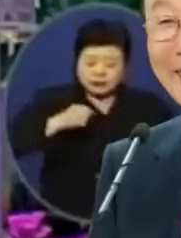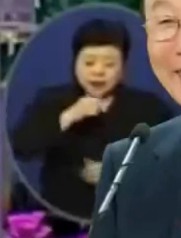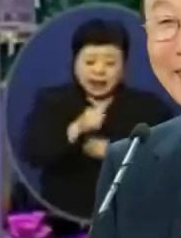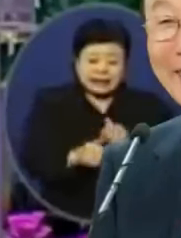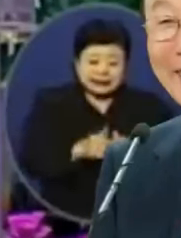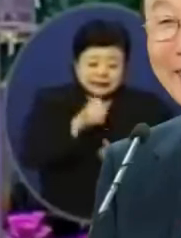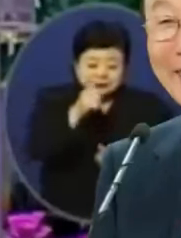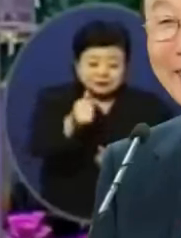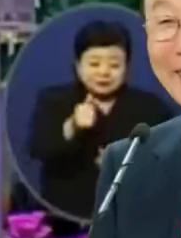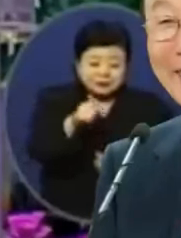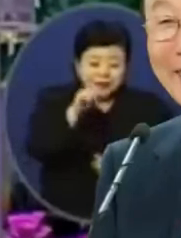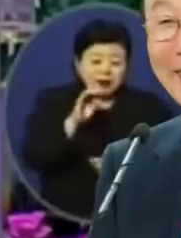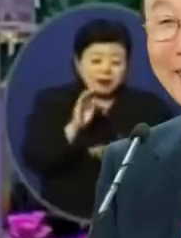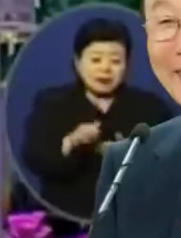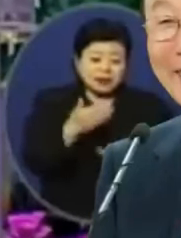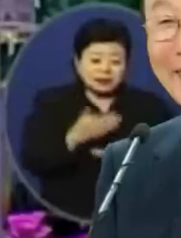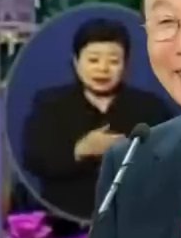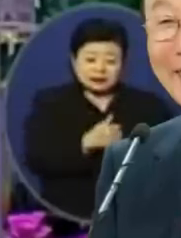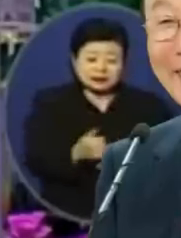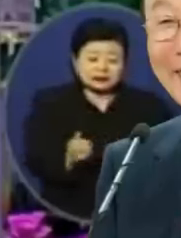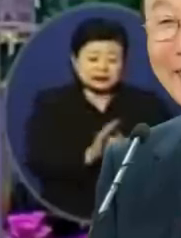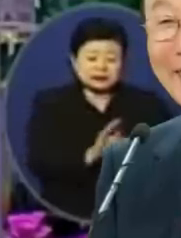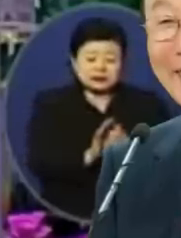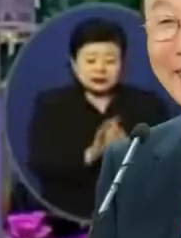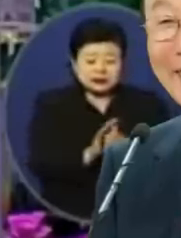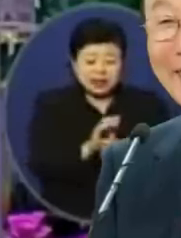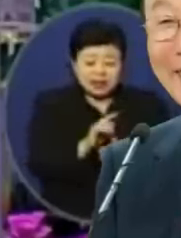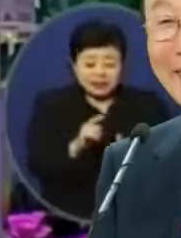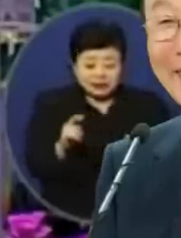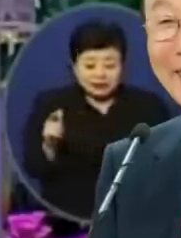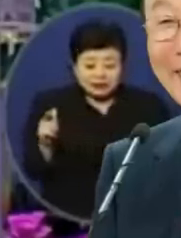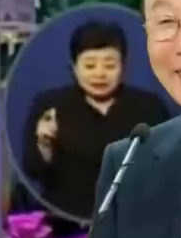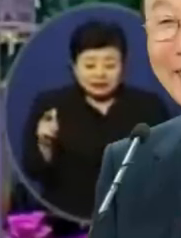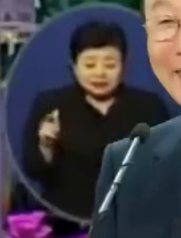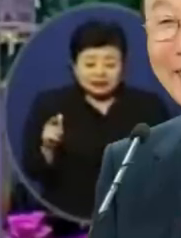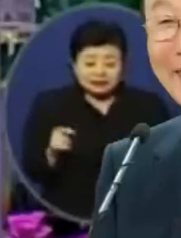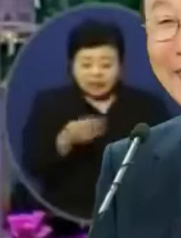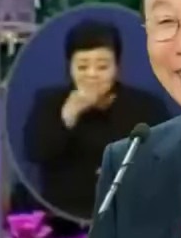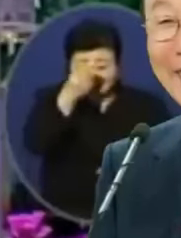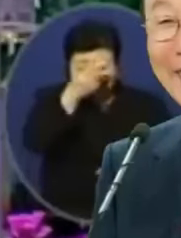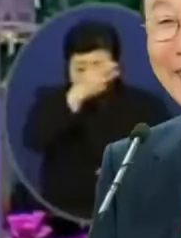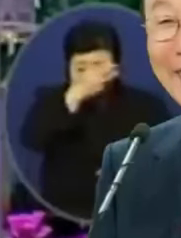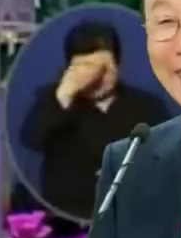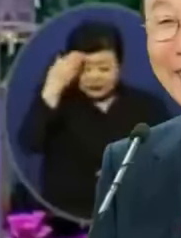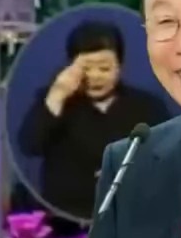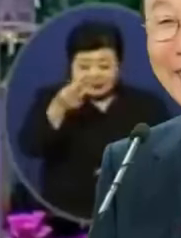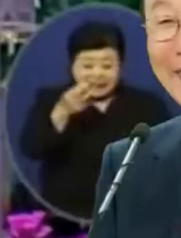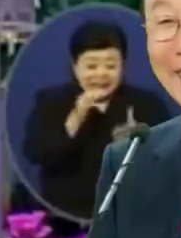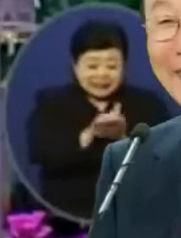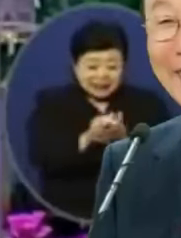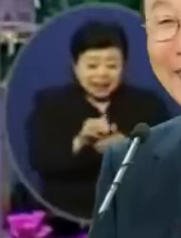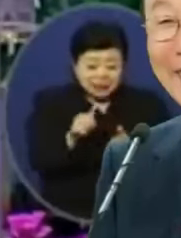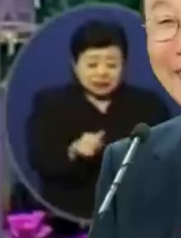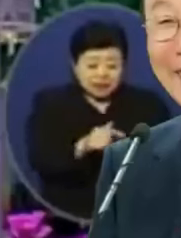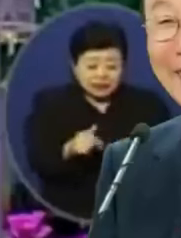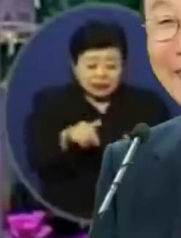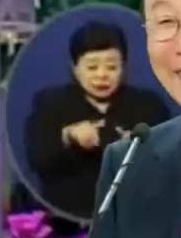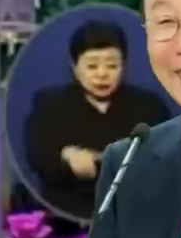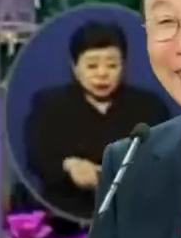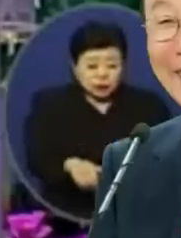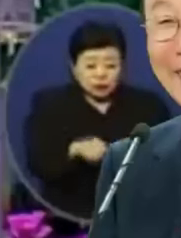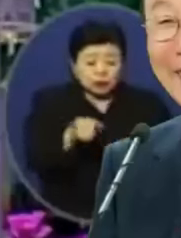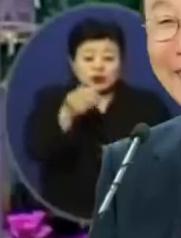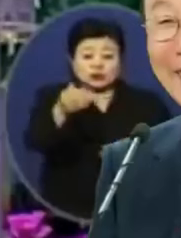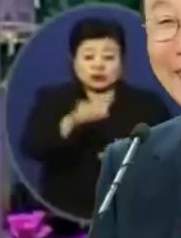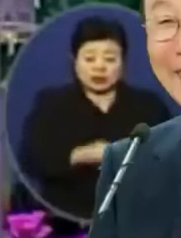하나님 밖에는 다른 신을 섬기지 아니한 그에게 절하지 아니한 종들을